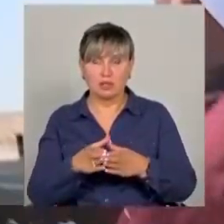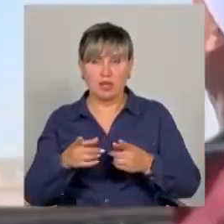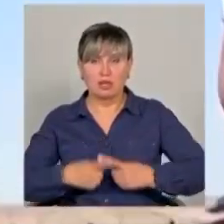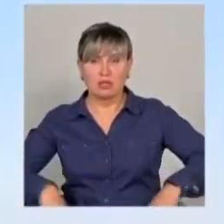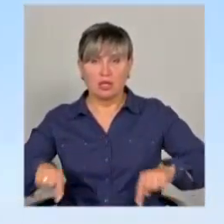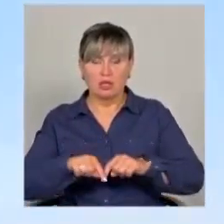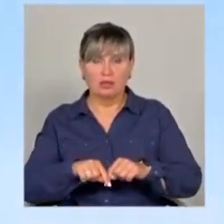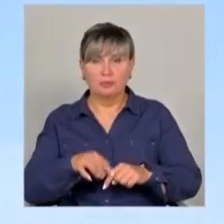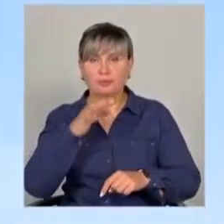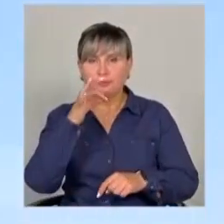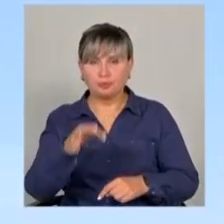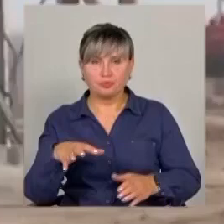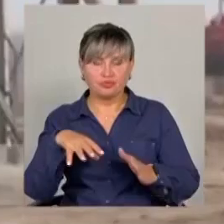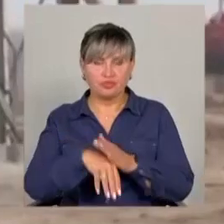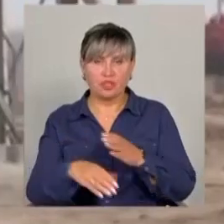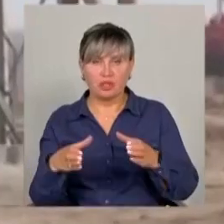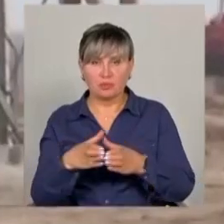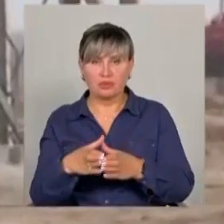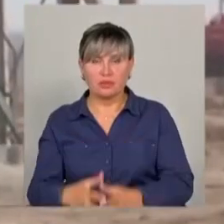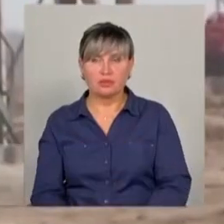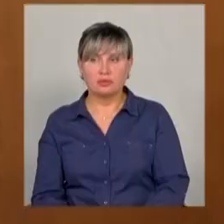организациях отмечает ведомстве